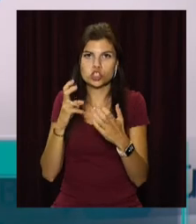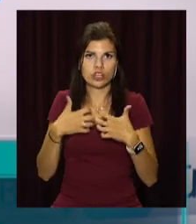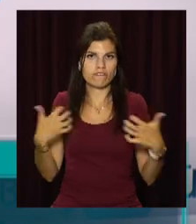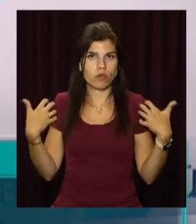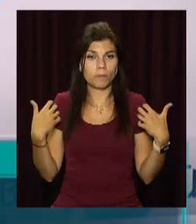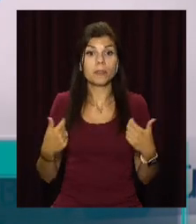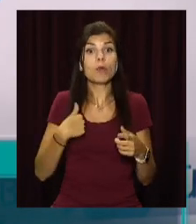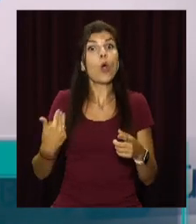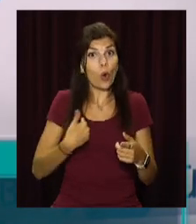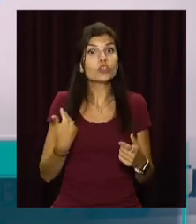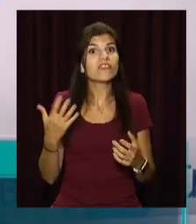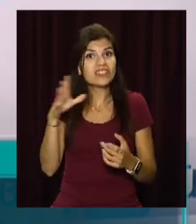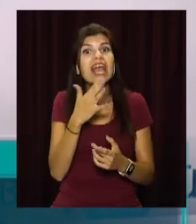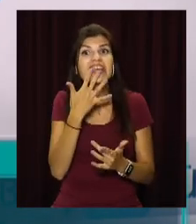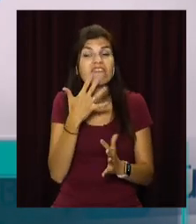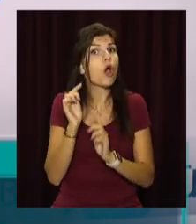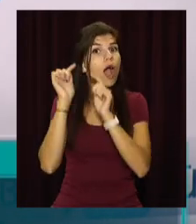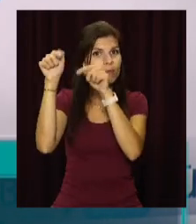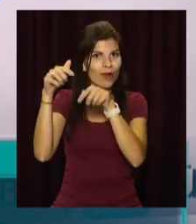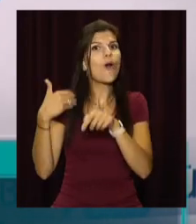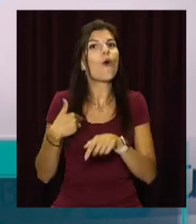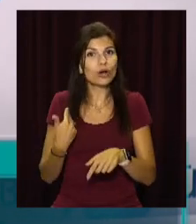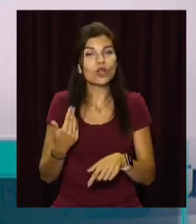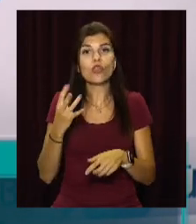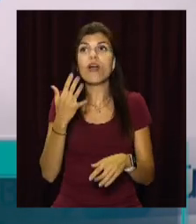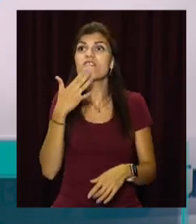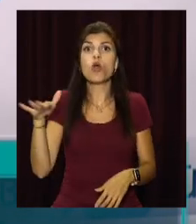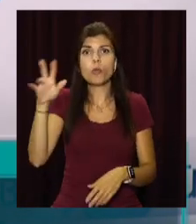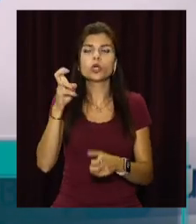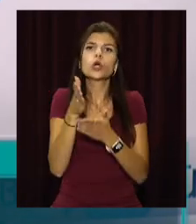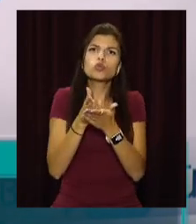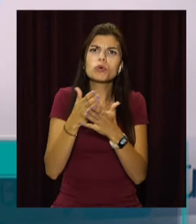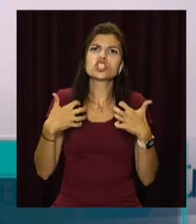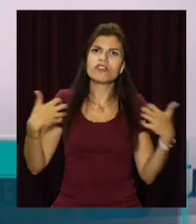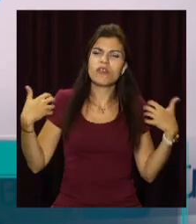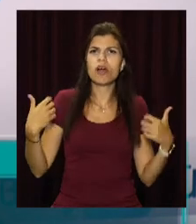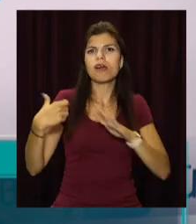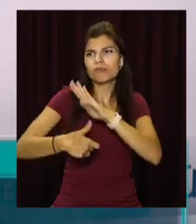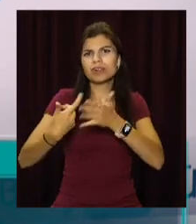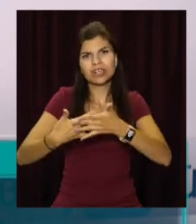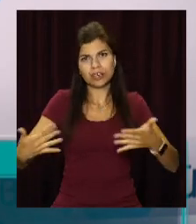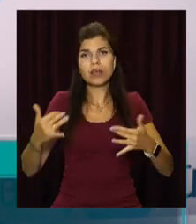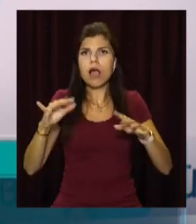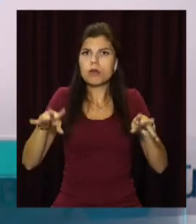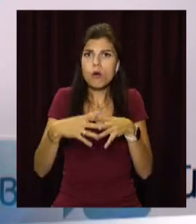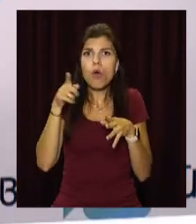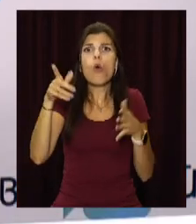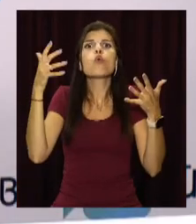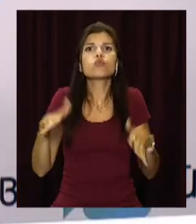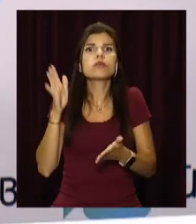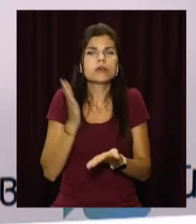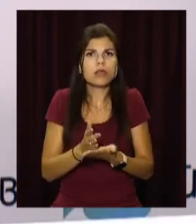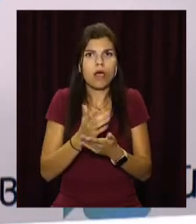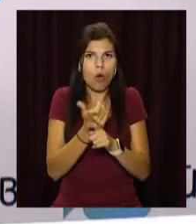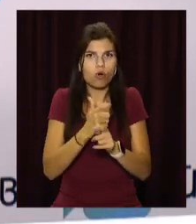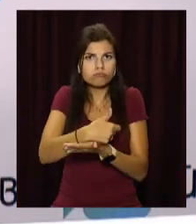но получается, что в Европе вот эти вот службы спасения диких животных и реабилитационные центры, они уже есть.